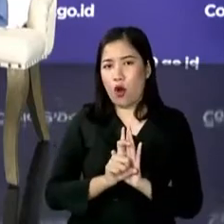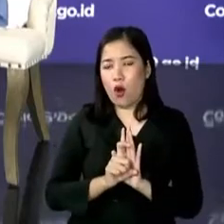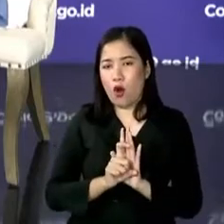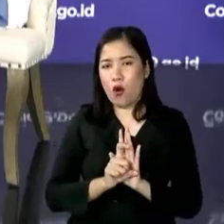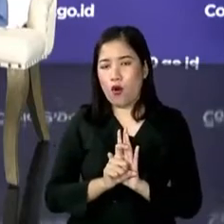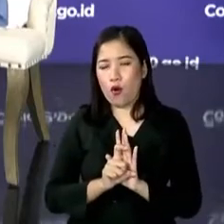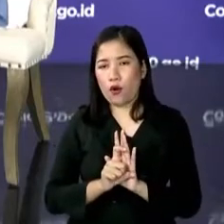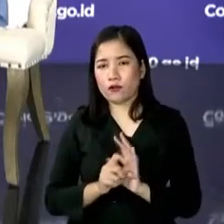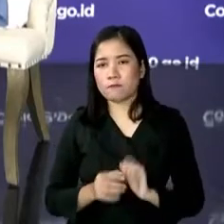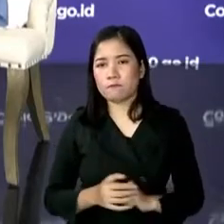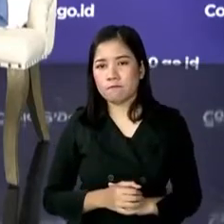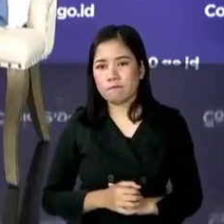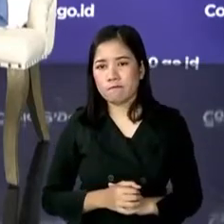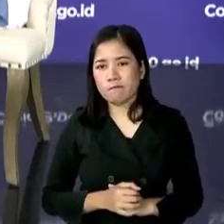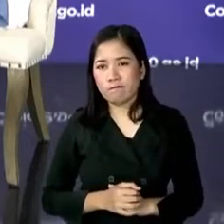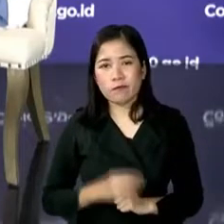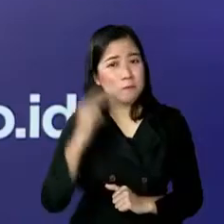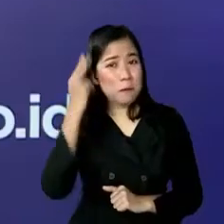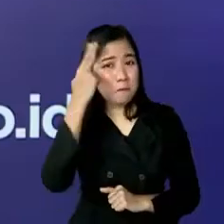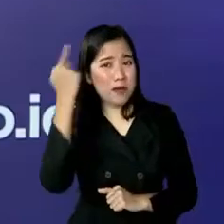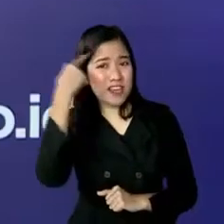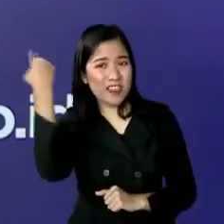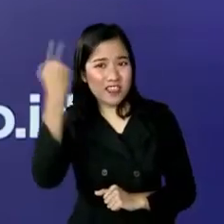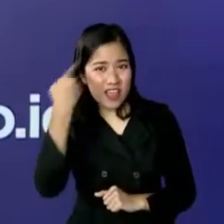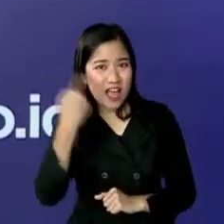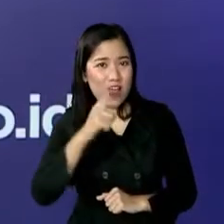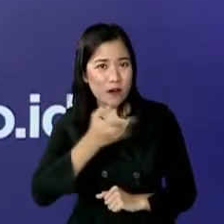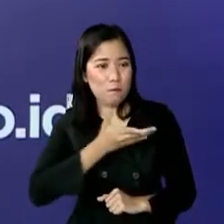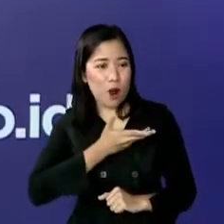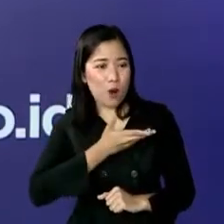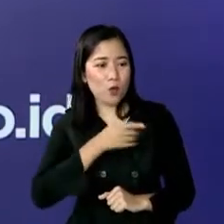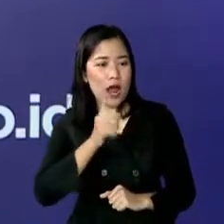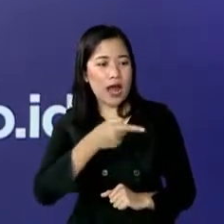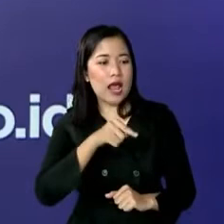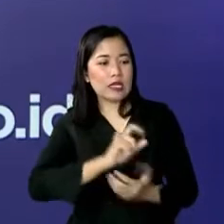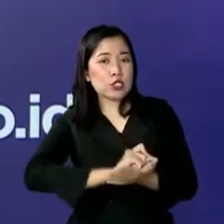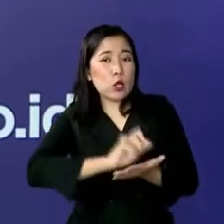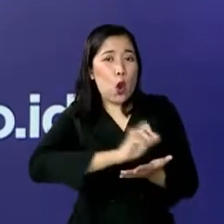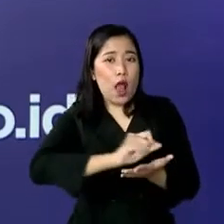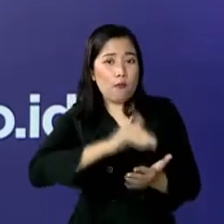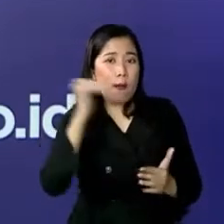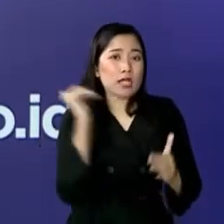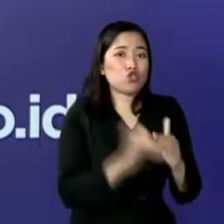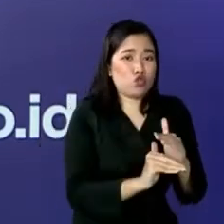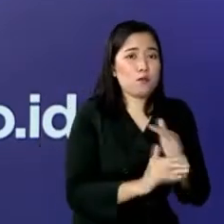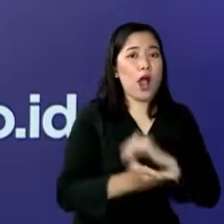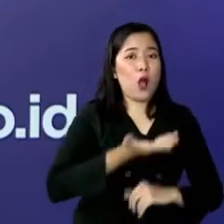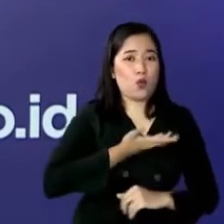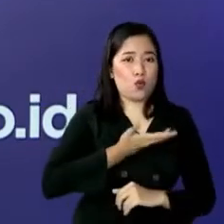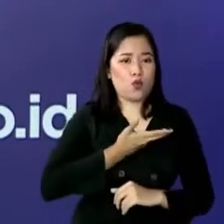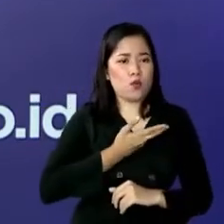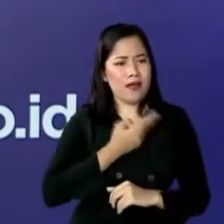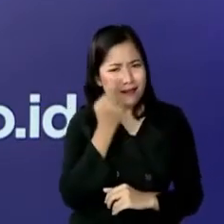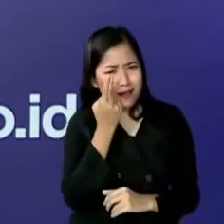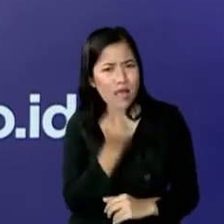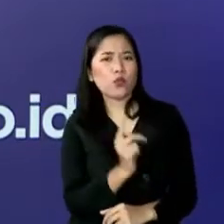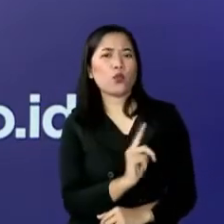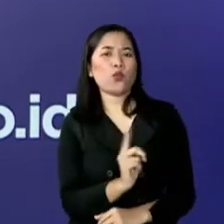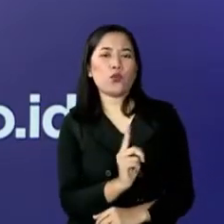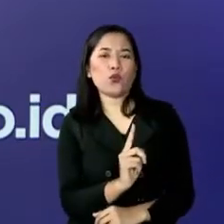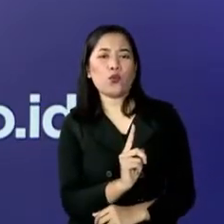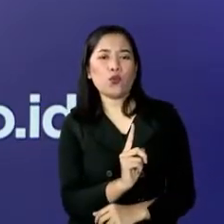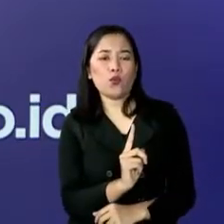apa namanya free pemerintah akan mulai Membuka pelajaran tatap muka dengan anak Nah kita harus menyiapkan